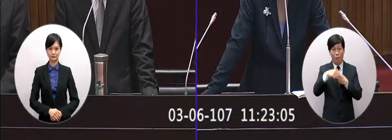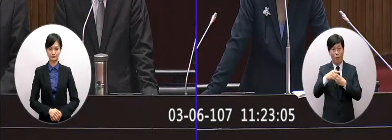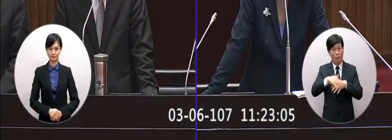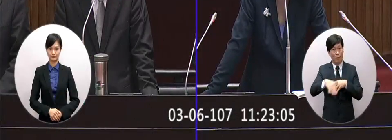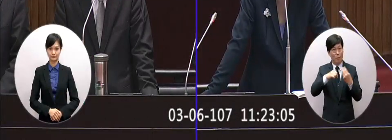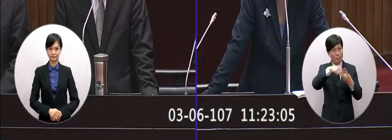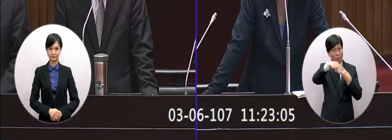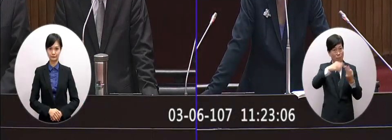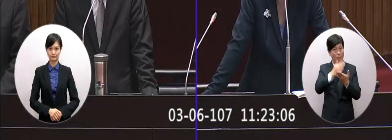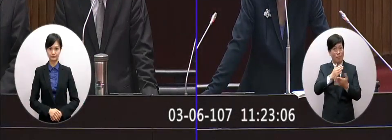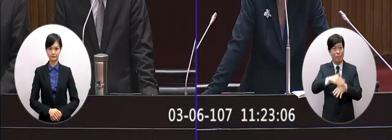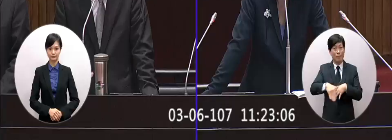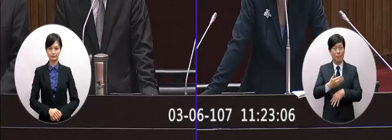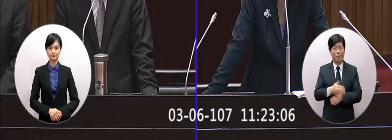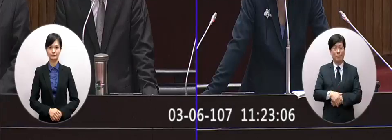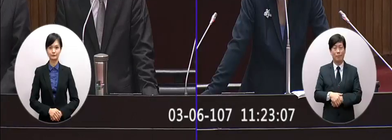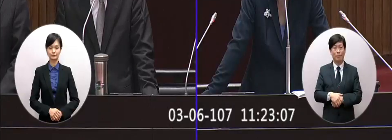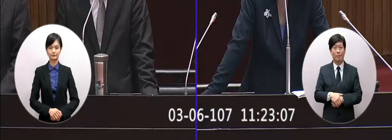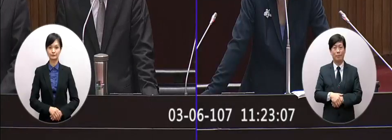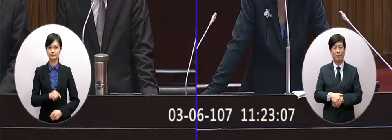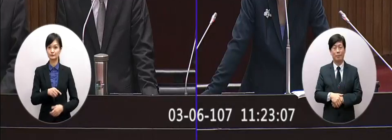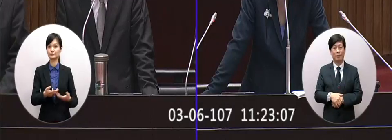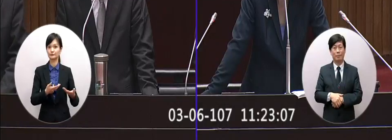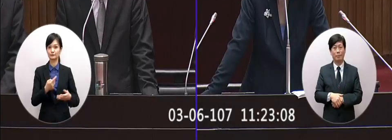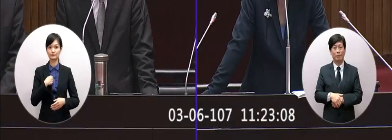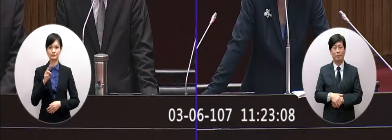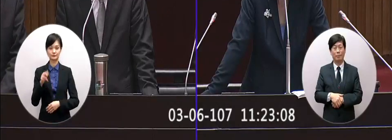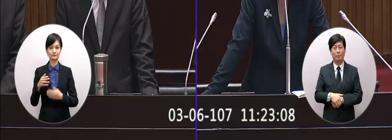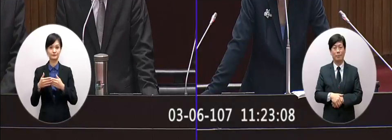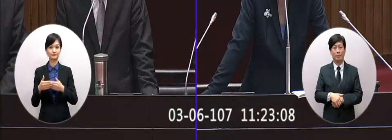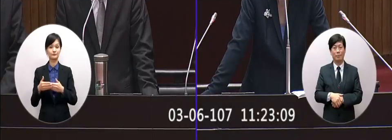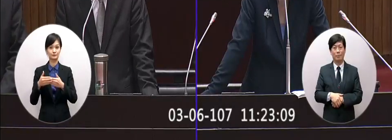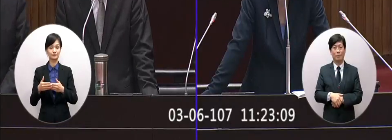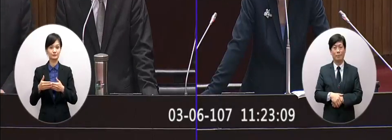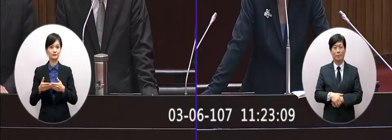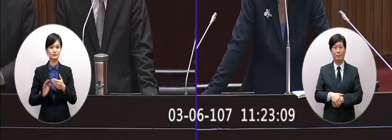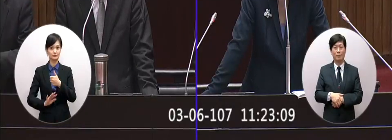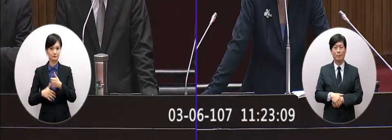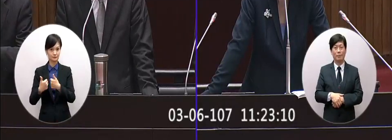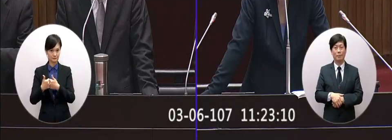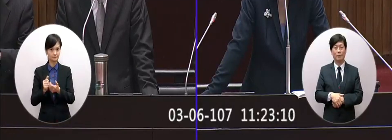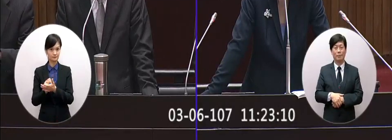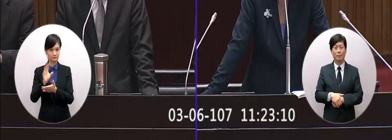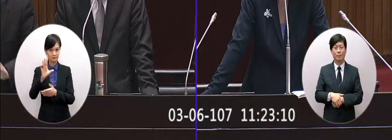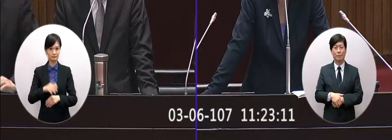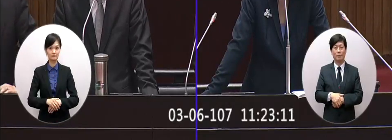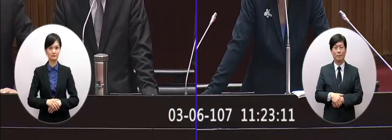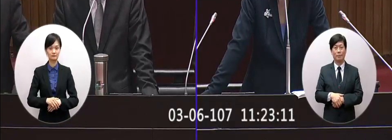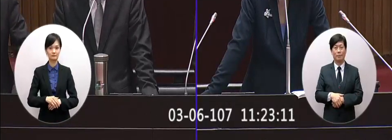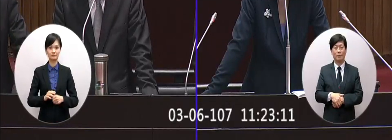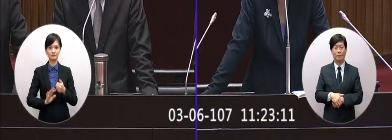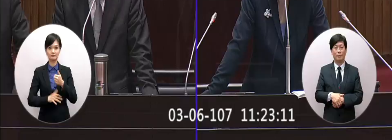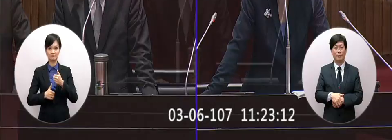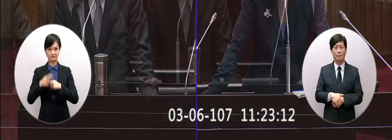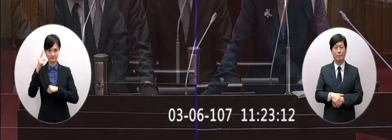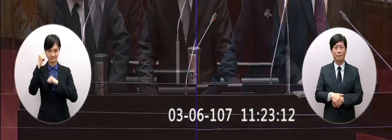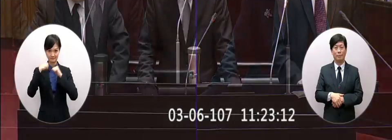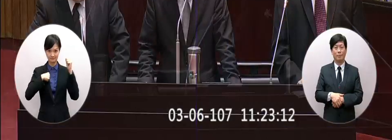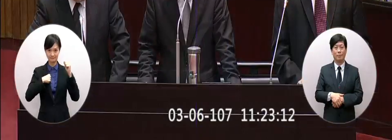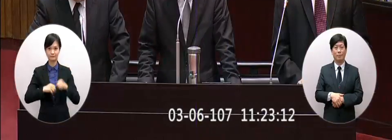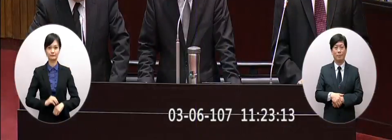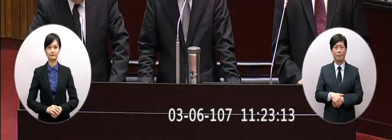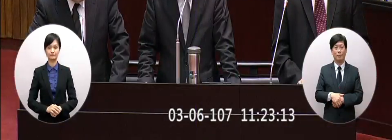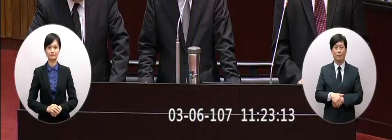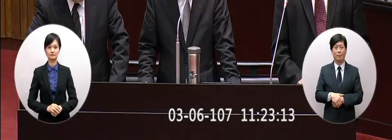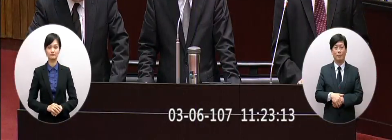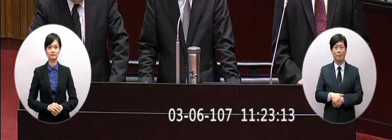是怎么样？会不会禁止？ 这一部分呢，我先请陆委会跟你报告一下。 柯委员长，有关于